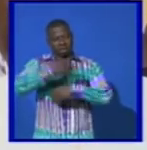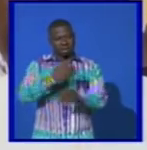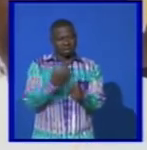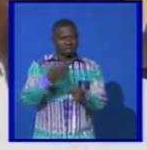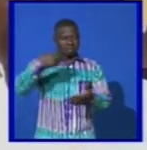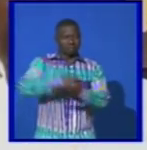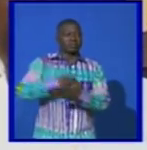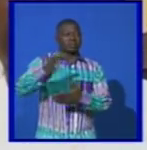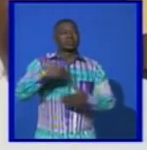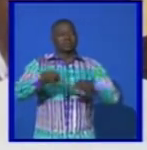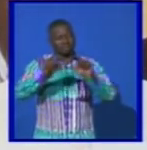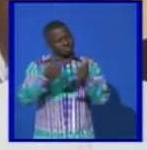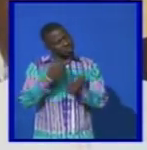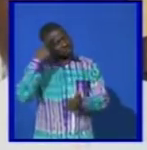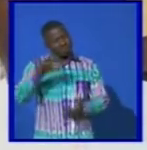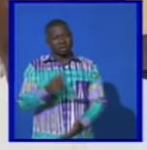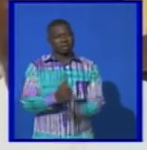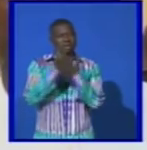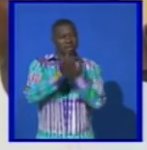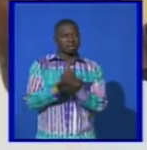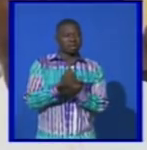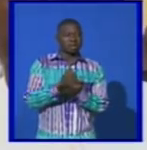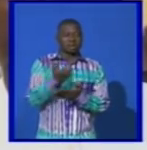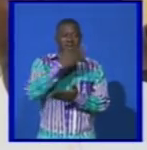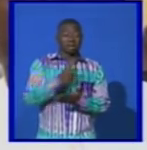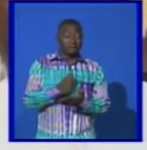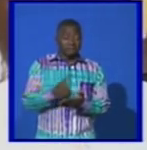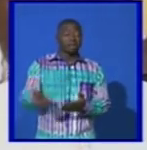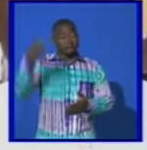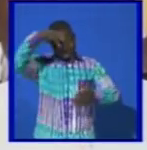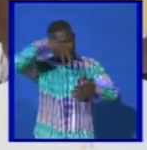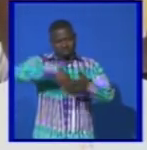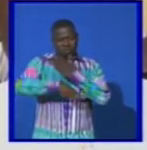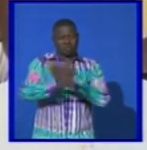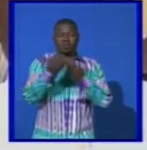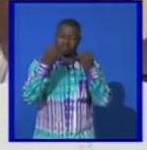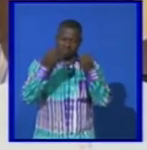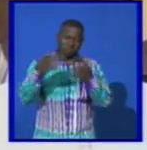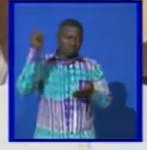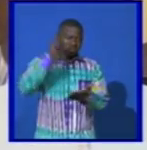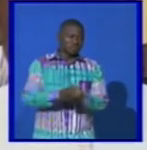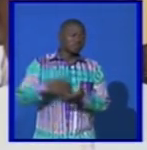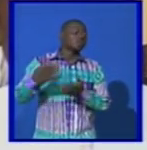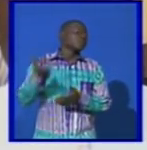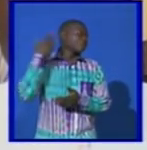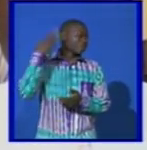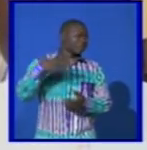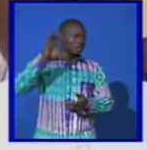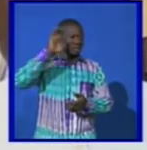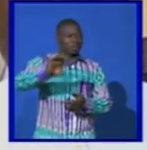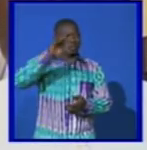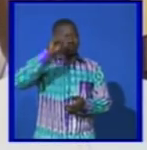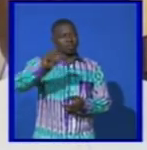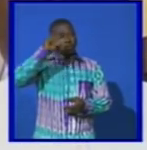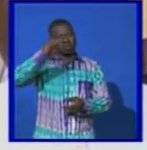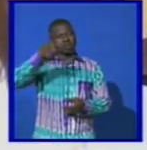approfondir, n'est-ce pas, ce que Cotecna faisait, et même, je veux dire, mieux. Et bientôt, vous allez voir que les résultats se sont éloquents et nous